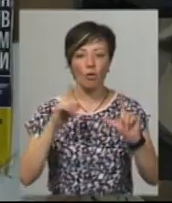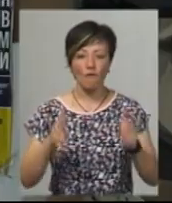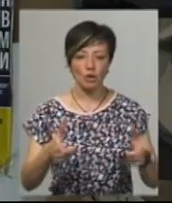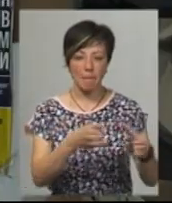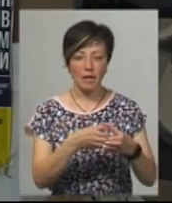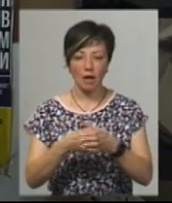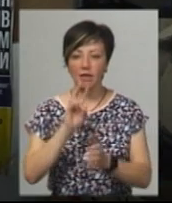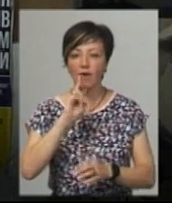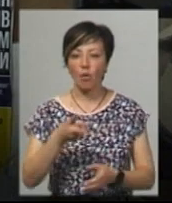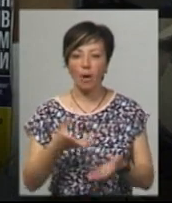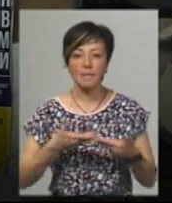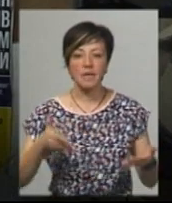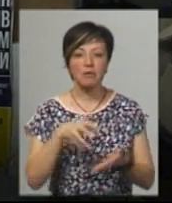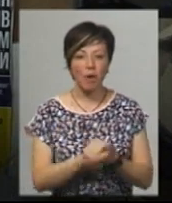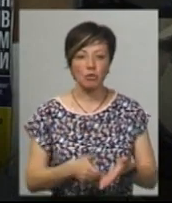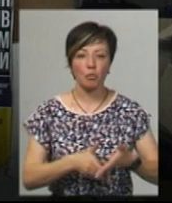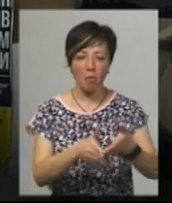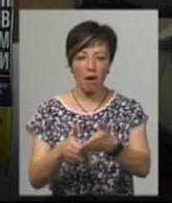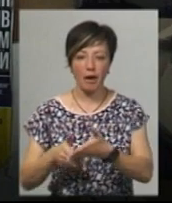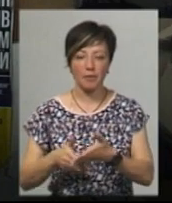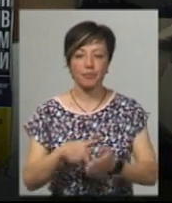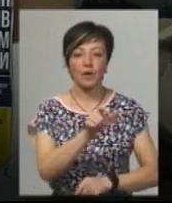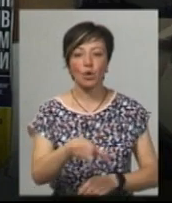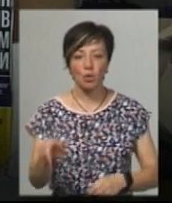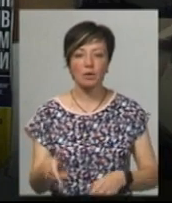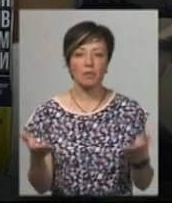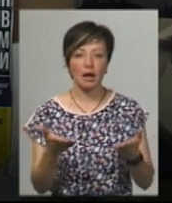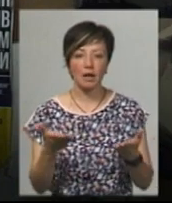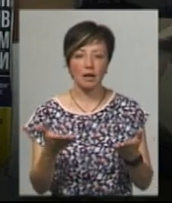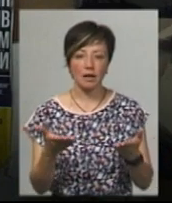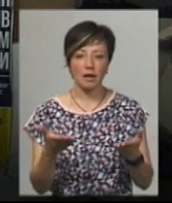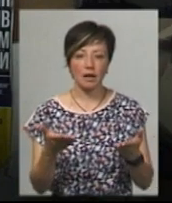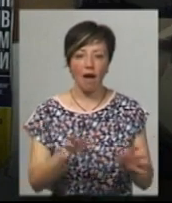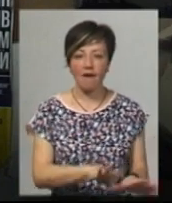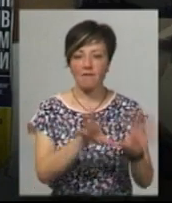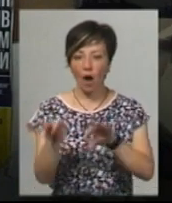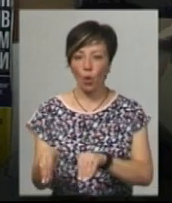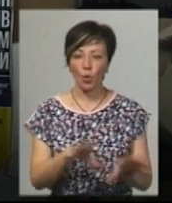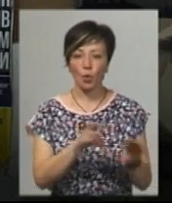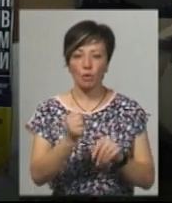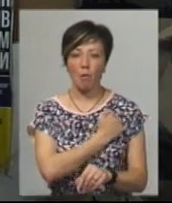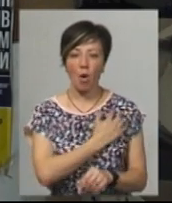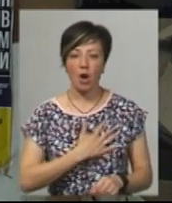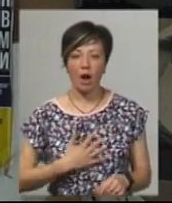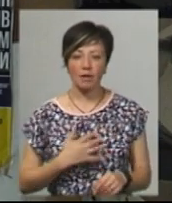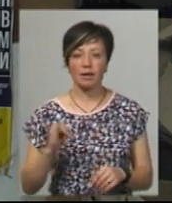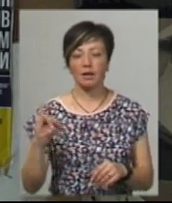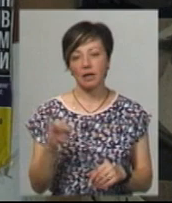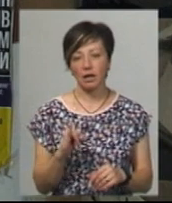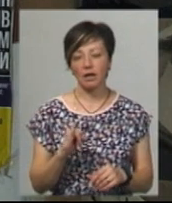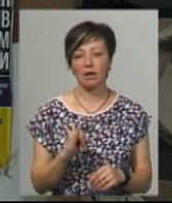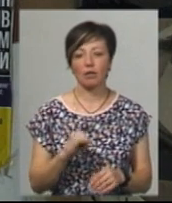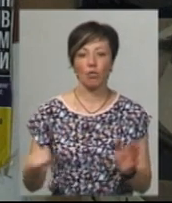батальйони. 2 роки ми займаємося тим, що допомагаємо тим людям, які вивозять і евакуюють поранених. І, на жаль,